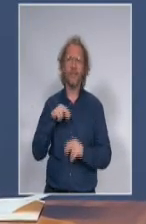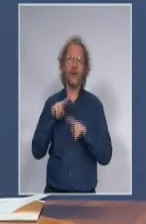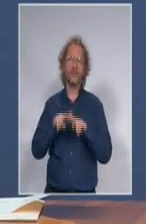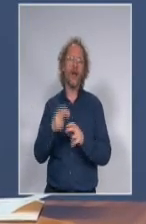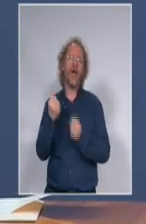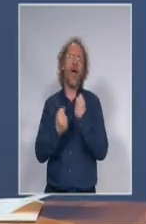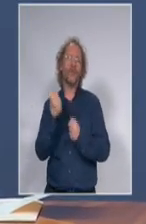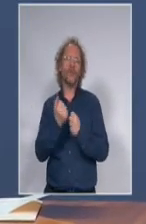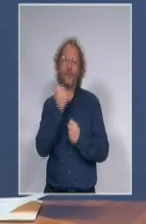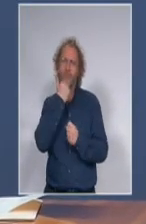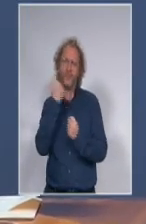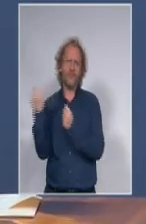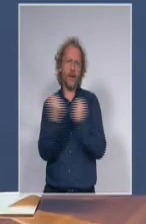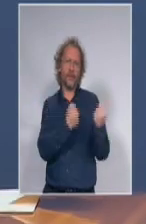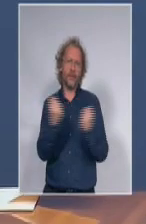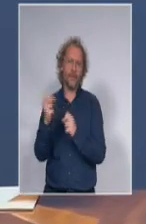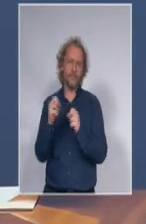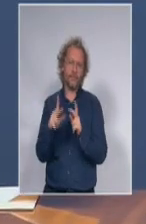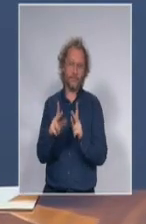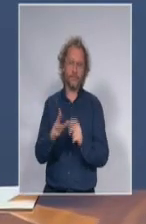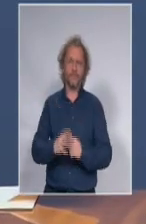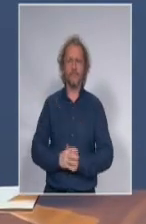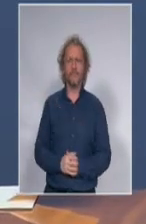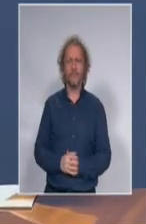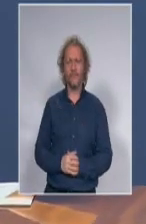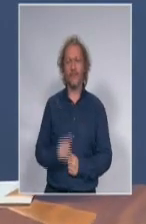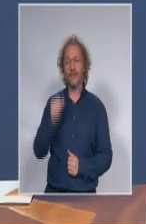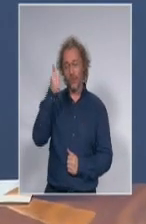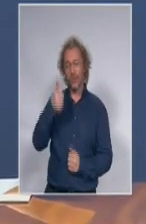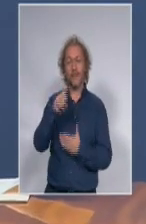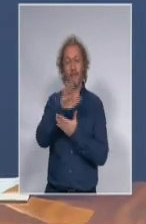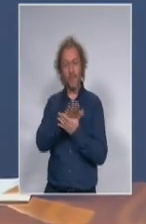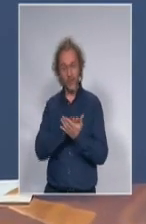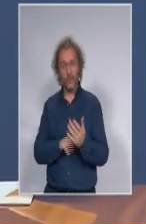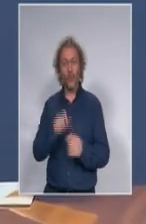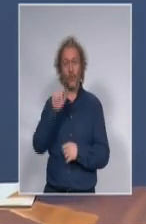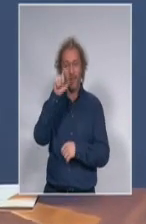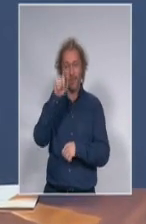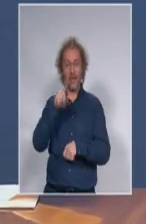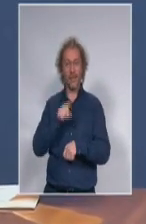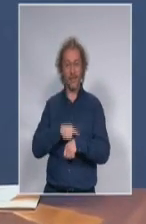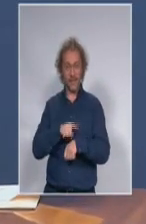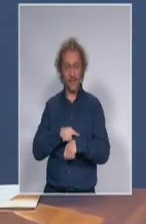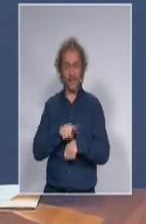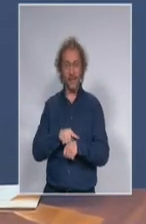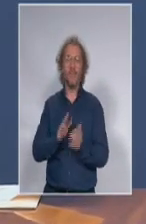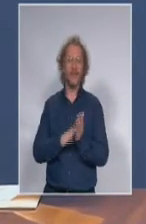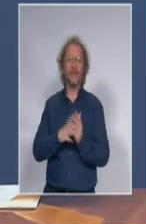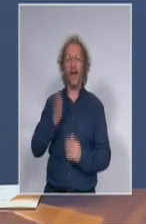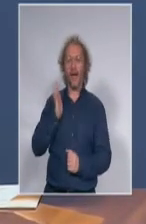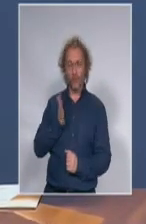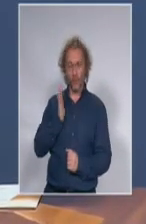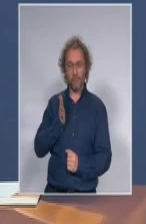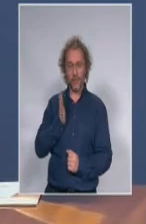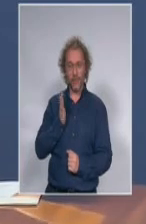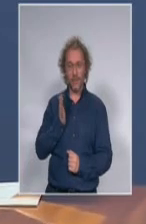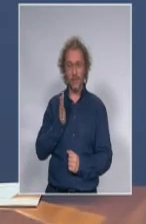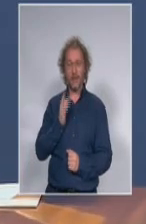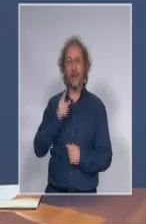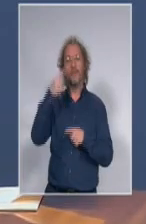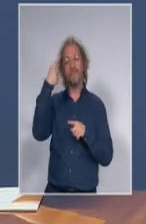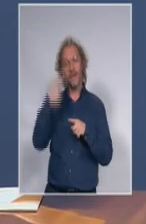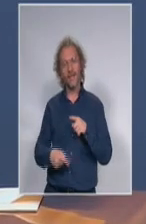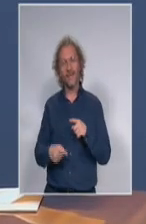saobraćaj i to sutra u 12 sati, dakle poslednji polasci moraju da budu, ne govorimo o krajnjoj destinaciji, već poslednji polasci